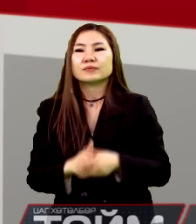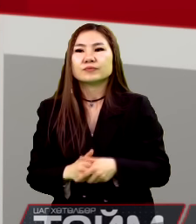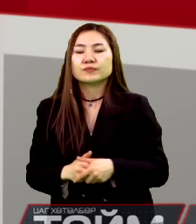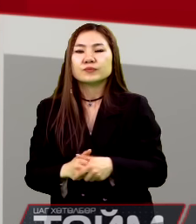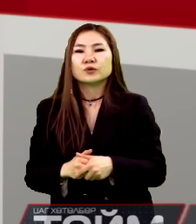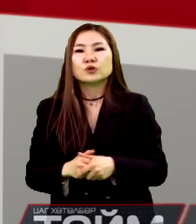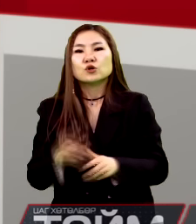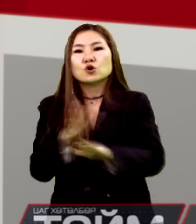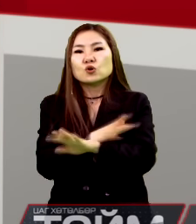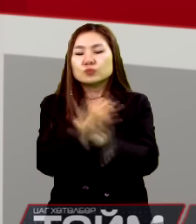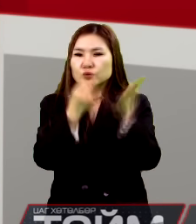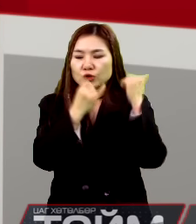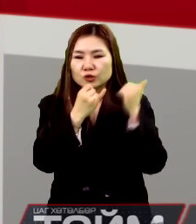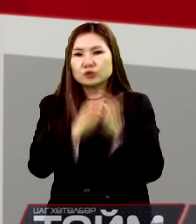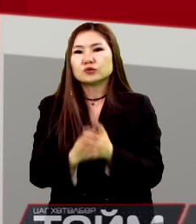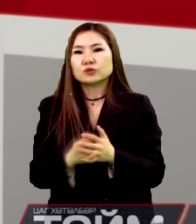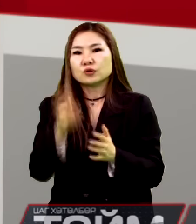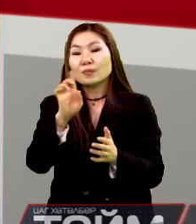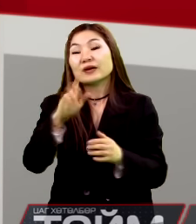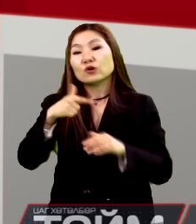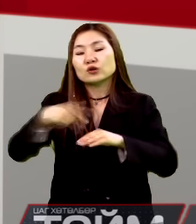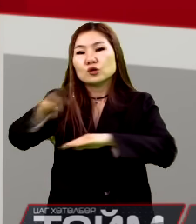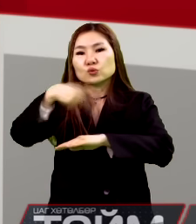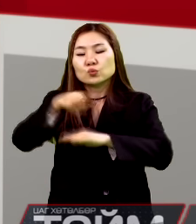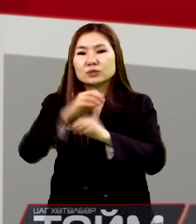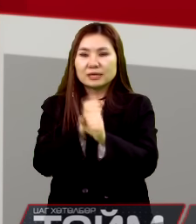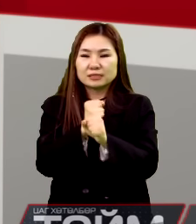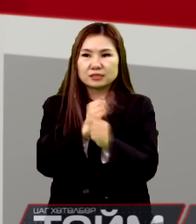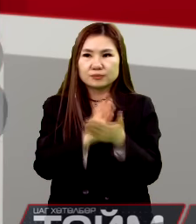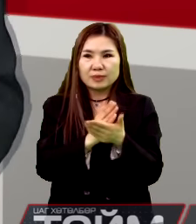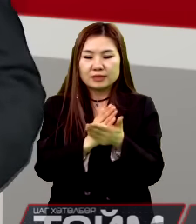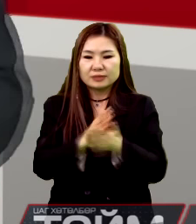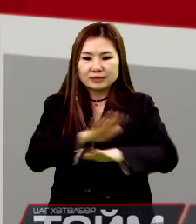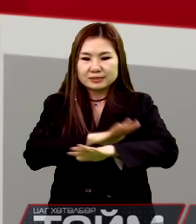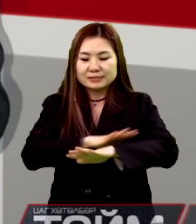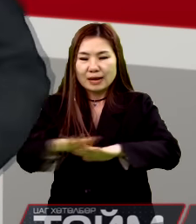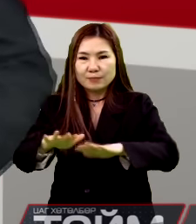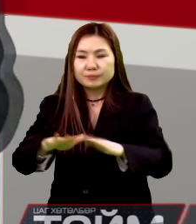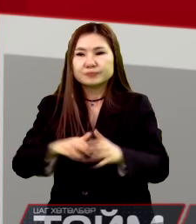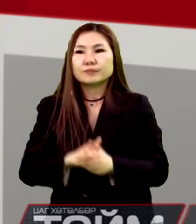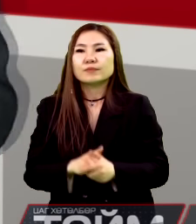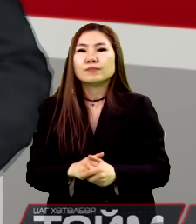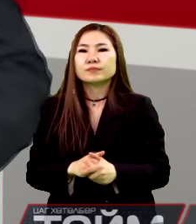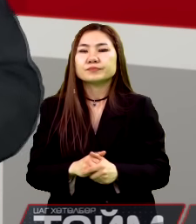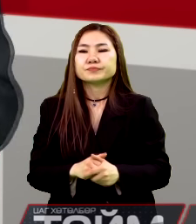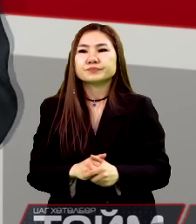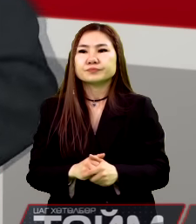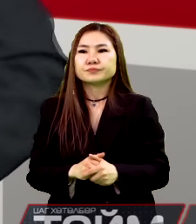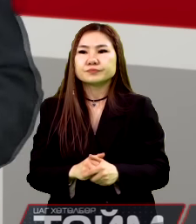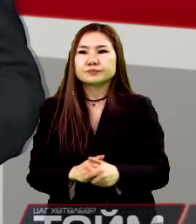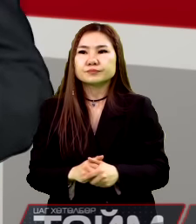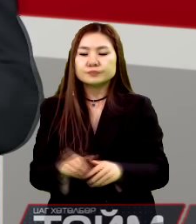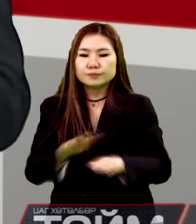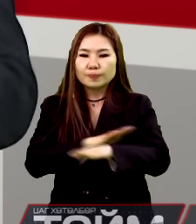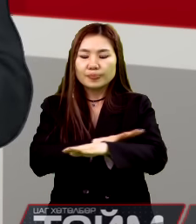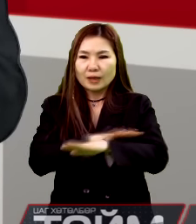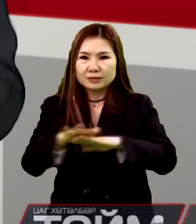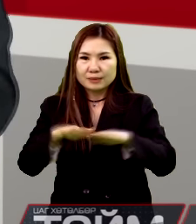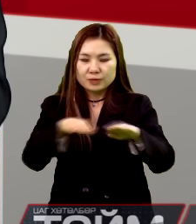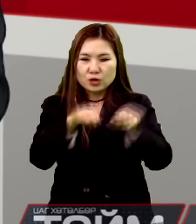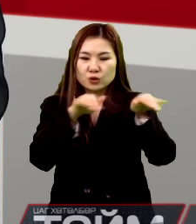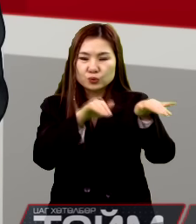Төгжрөл гээд яхад сая өнгөрсөн 7 хоногт бол хотын дарга бас тэр Баянгол дүүрэгт ажиллаж байхад ингээд зам гаргах гэсэн баг. Одоо зам гаргаад тэр одоо ингээд